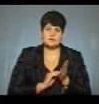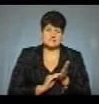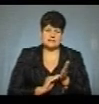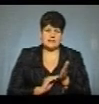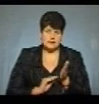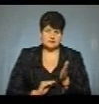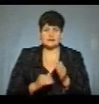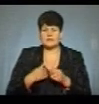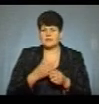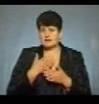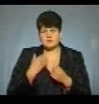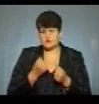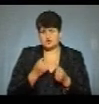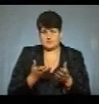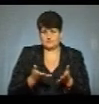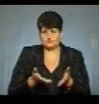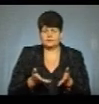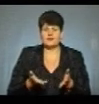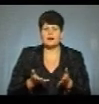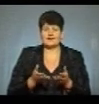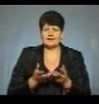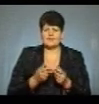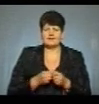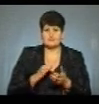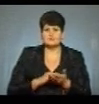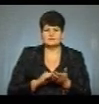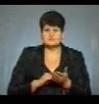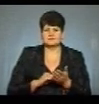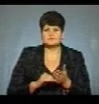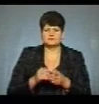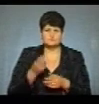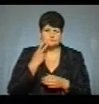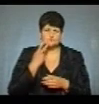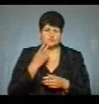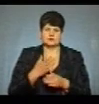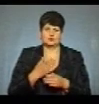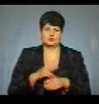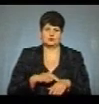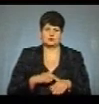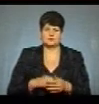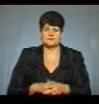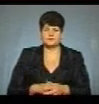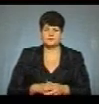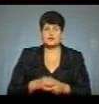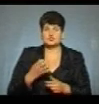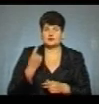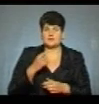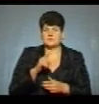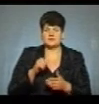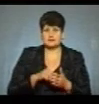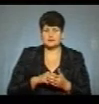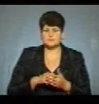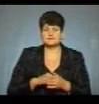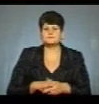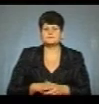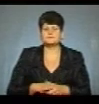я не маю, на жаль, під руками кількість, але складається систематично, патрульною поліцією складається. Дякую. Давайте послухаємо ще одне питання, будемо швиденько